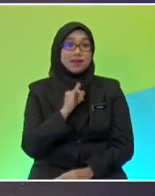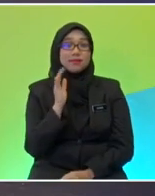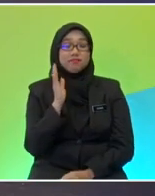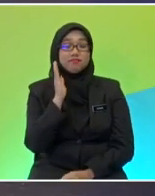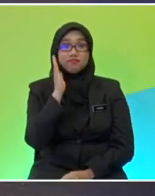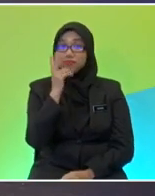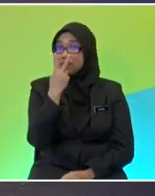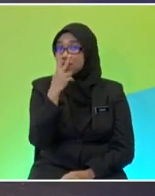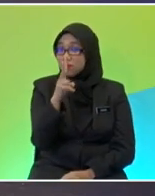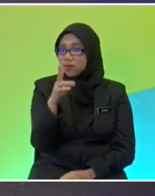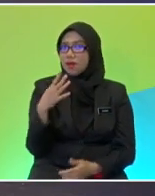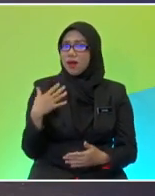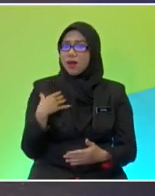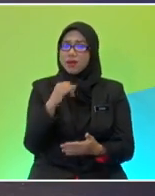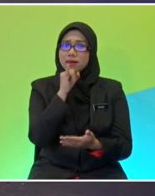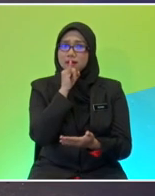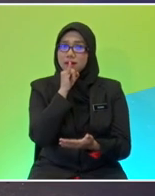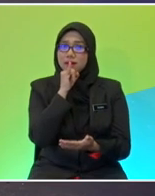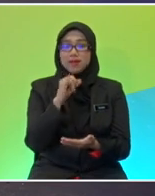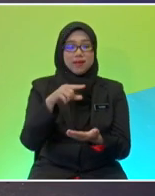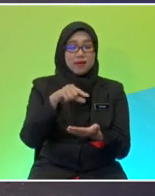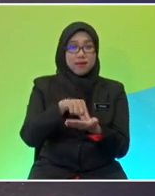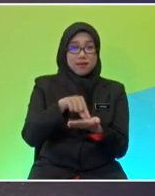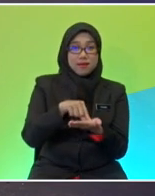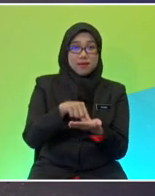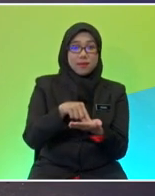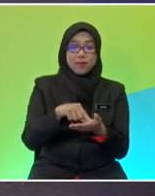ada anak ayam tapi ada ayam goreng juga